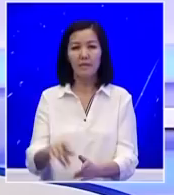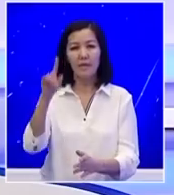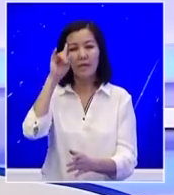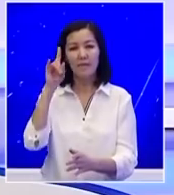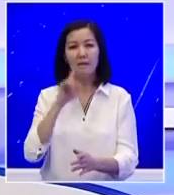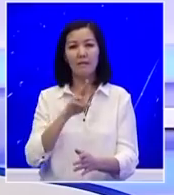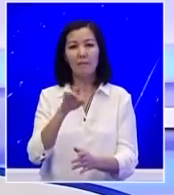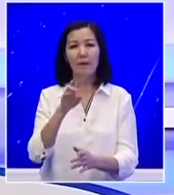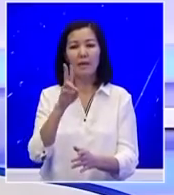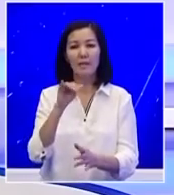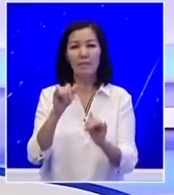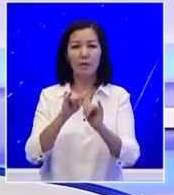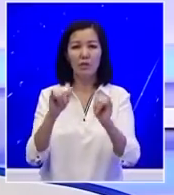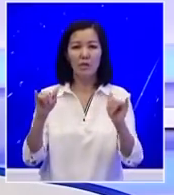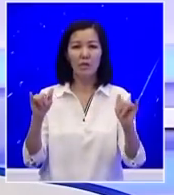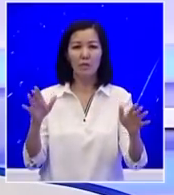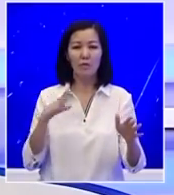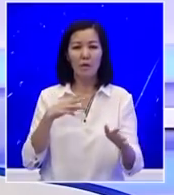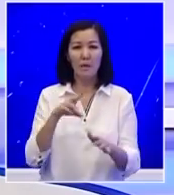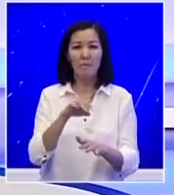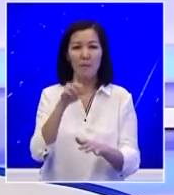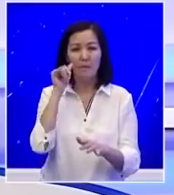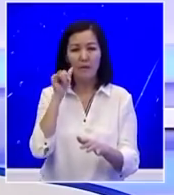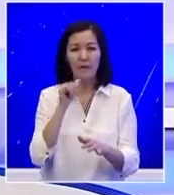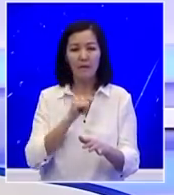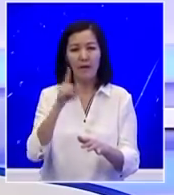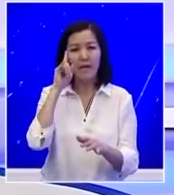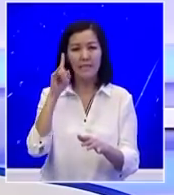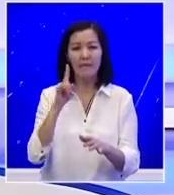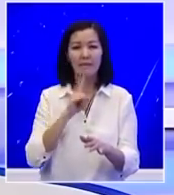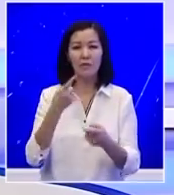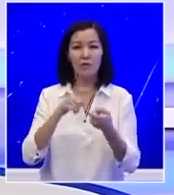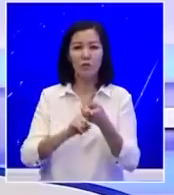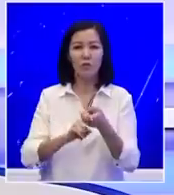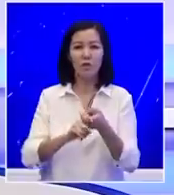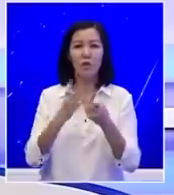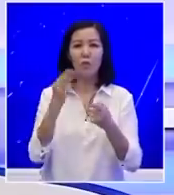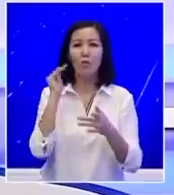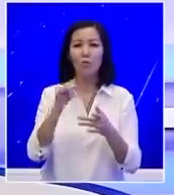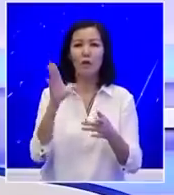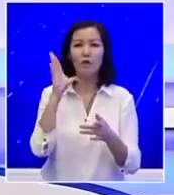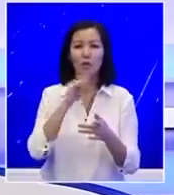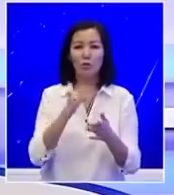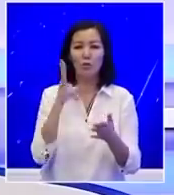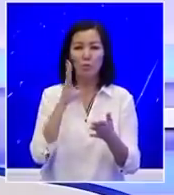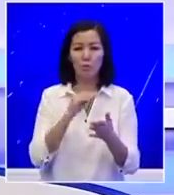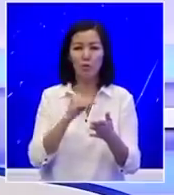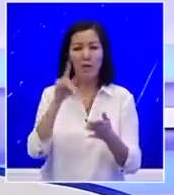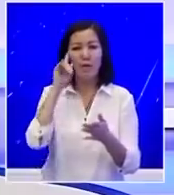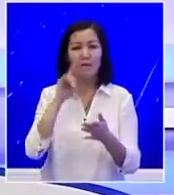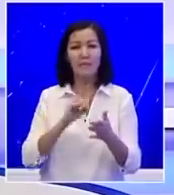Қазақстанда пандемия шарықтау шегіне жетті. Мамыр айында елімізде коронавирусты жұқтырғандар саны 4000-ға жетуі